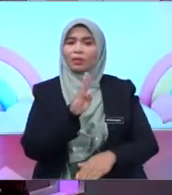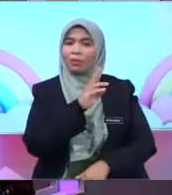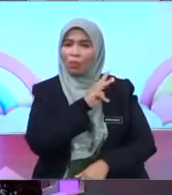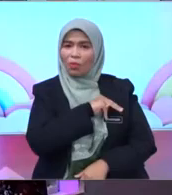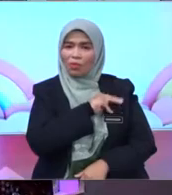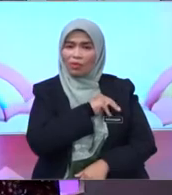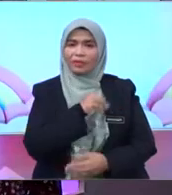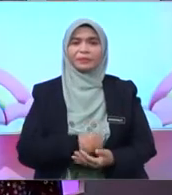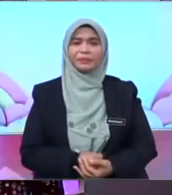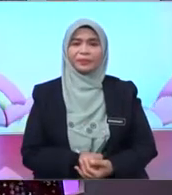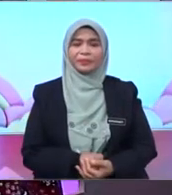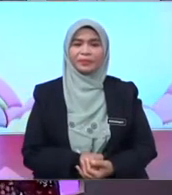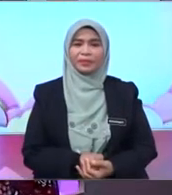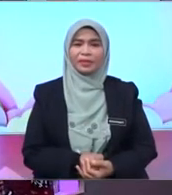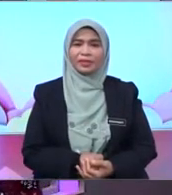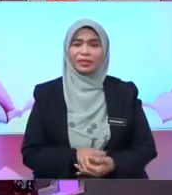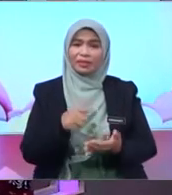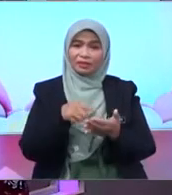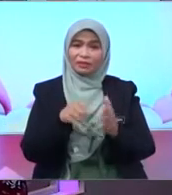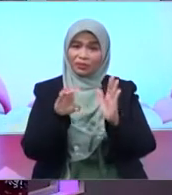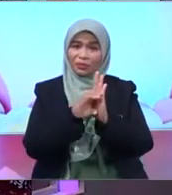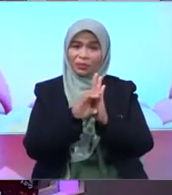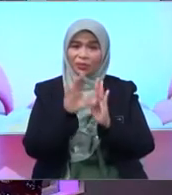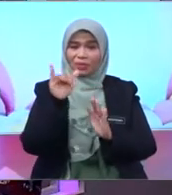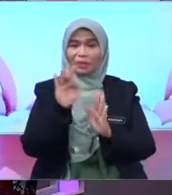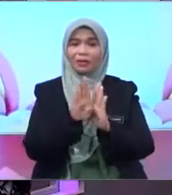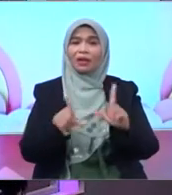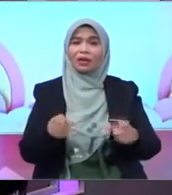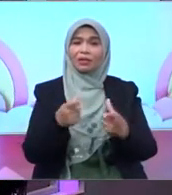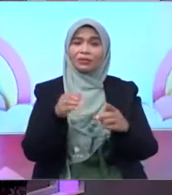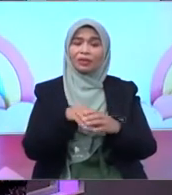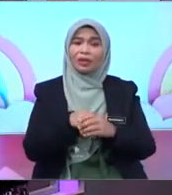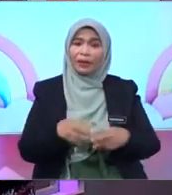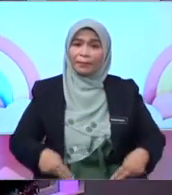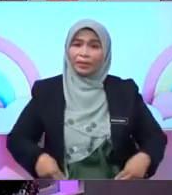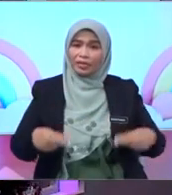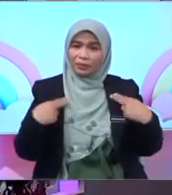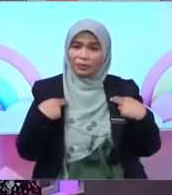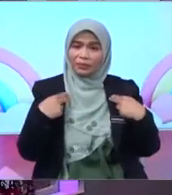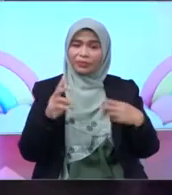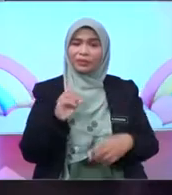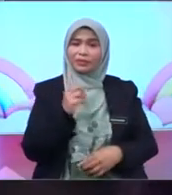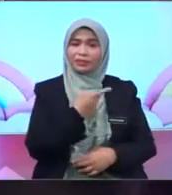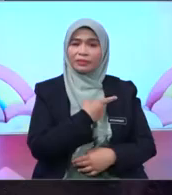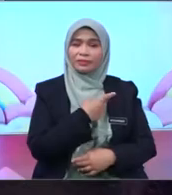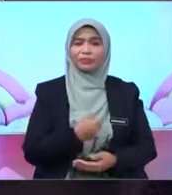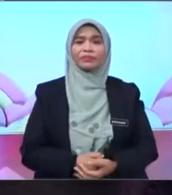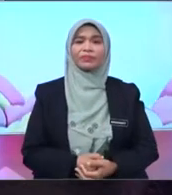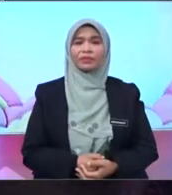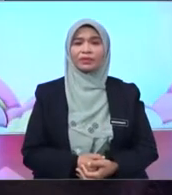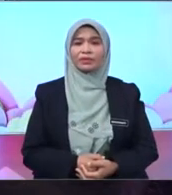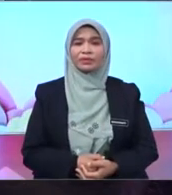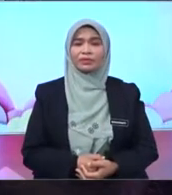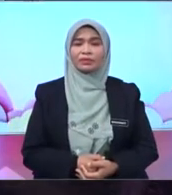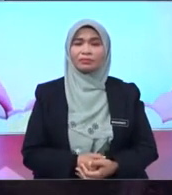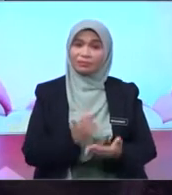yang berlaku dalam kehidupan kita sehari-hari Mito tak naik haji ini contoh untuk tingkah laku bemo